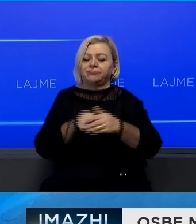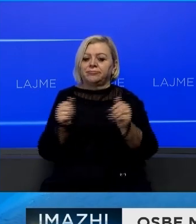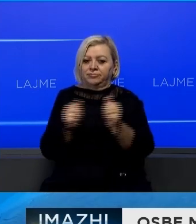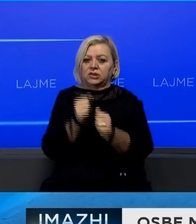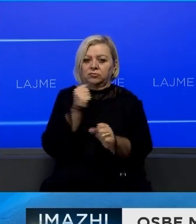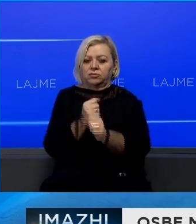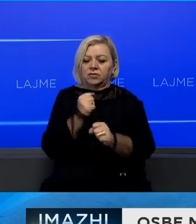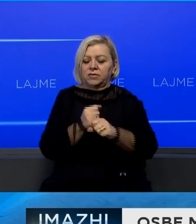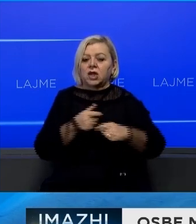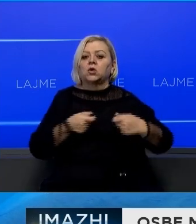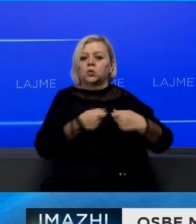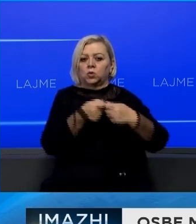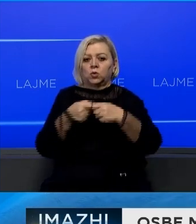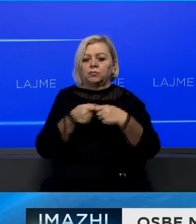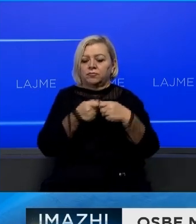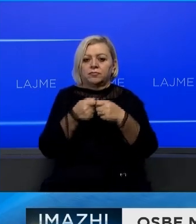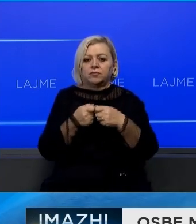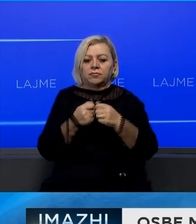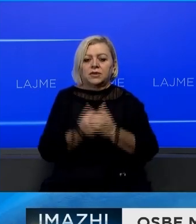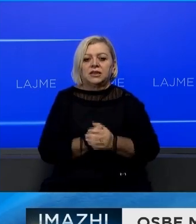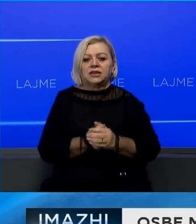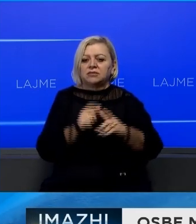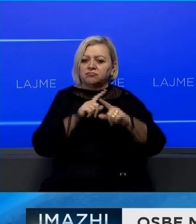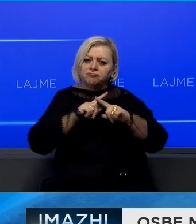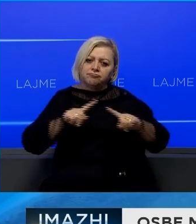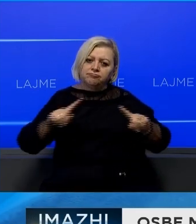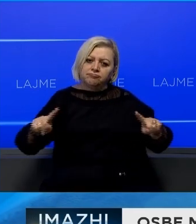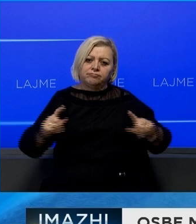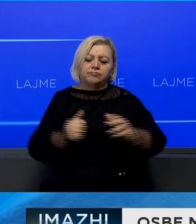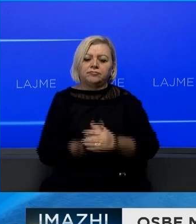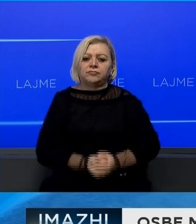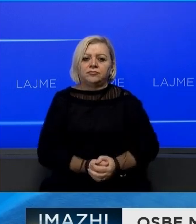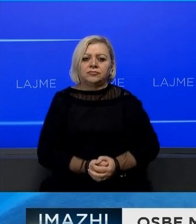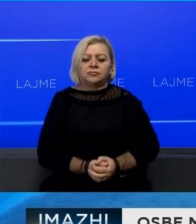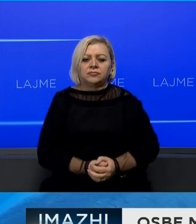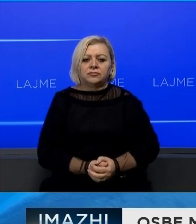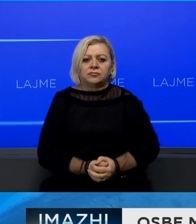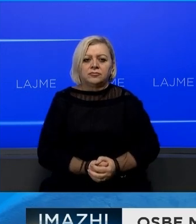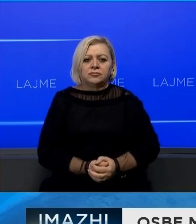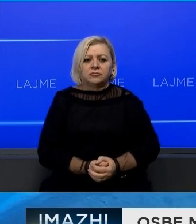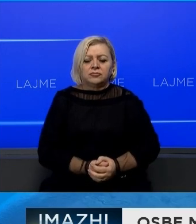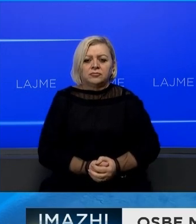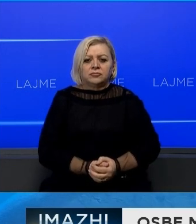me asociacionin në një sër gjërash, por